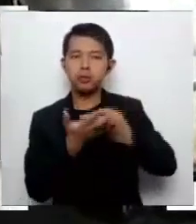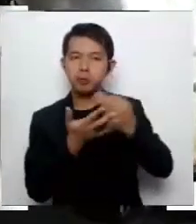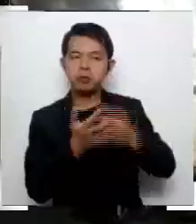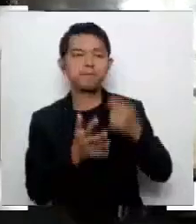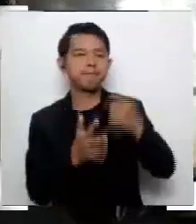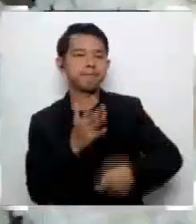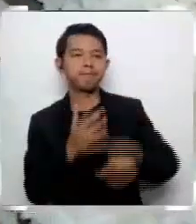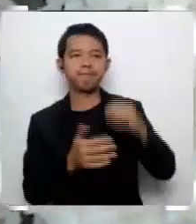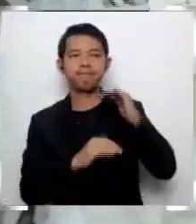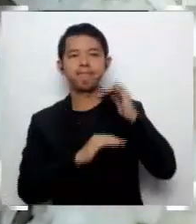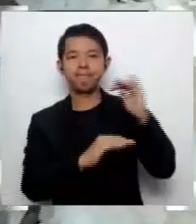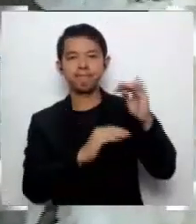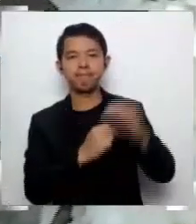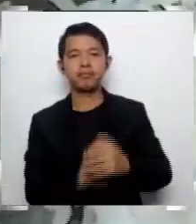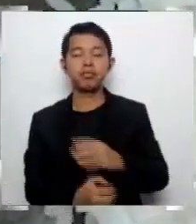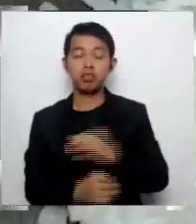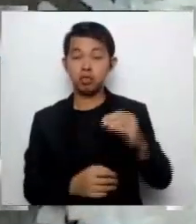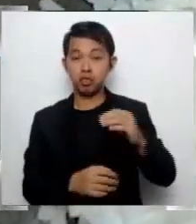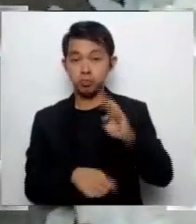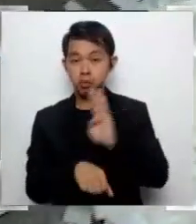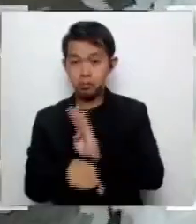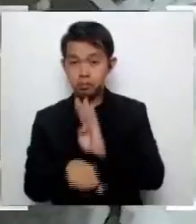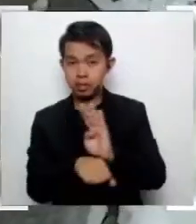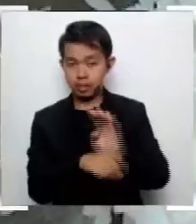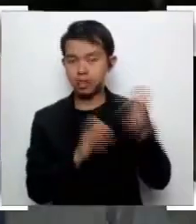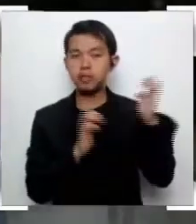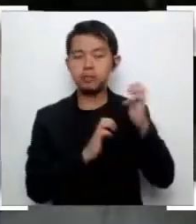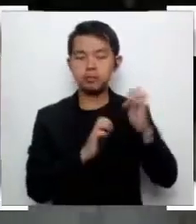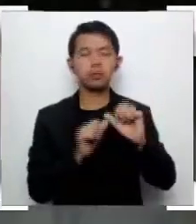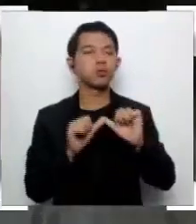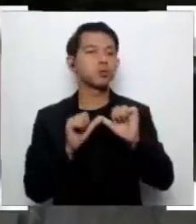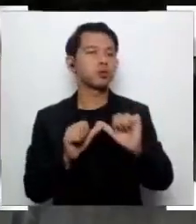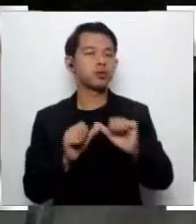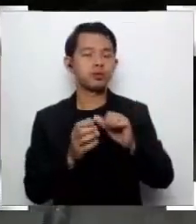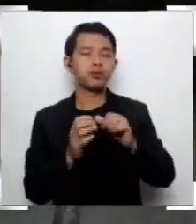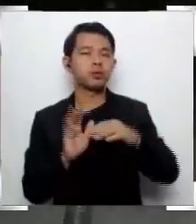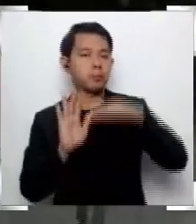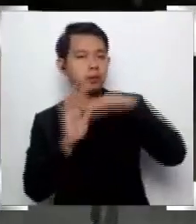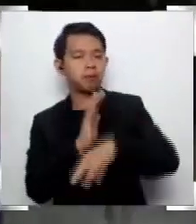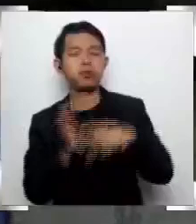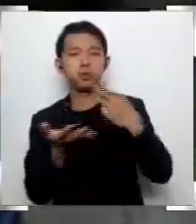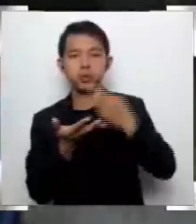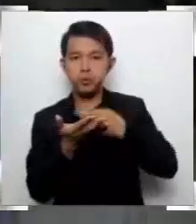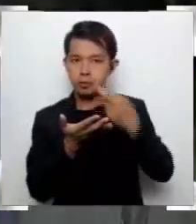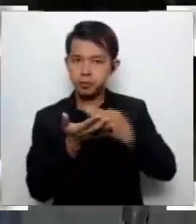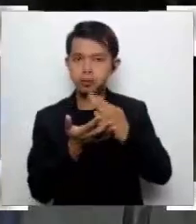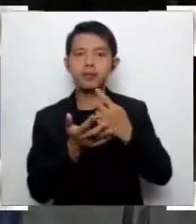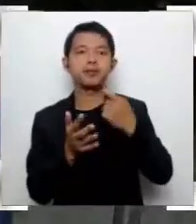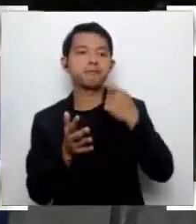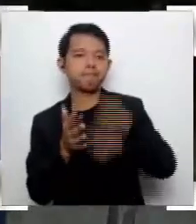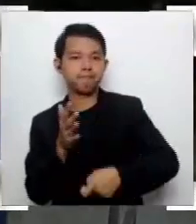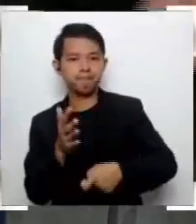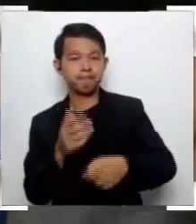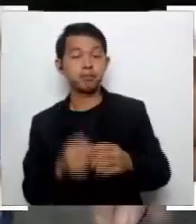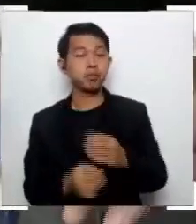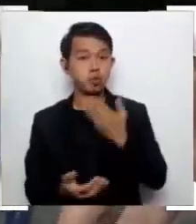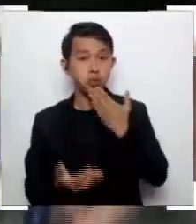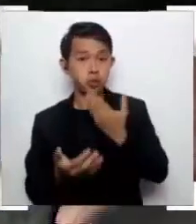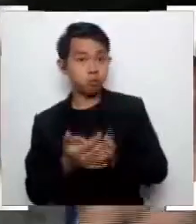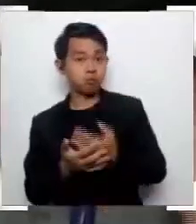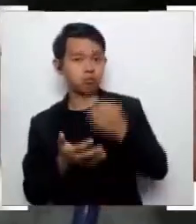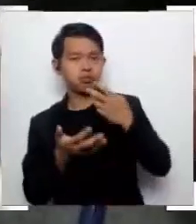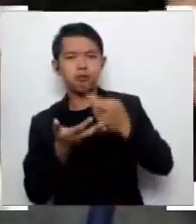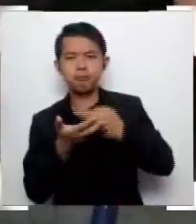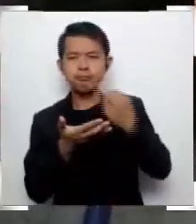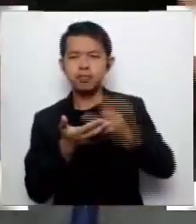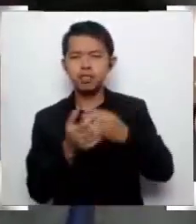maliliit na negosyanteng patuloy na bababa ang presyo ng bigas. Maganda po pag ganun tuloy-tuloy na bababa ang bigas para kahit